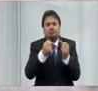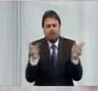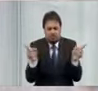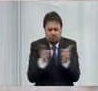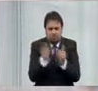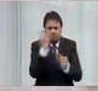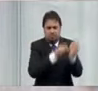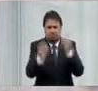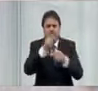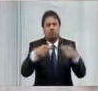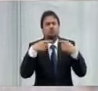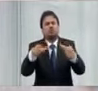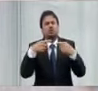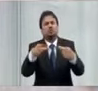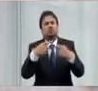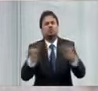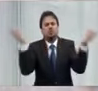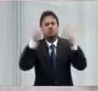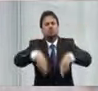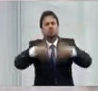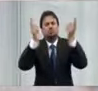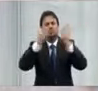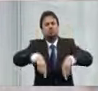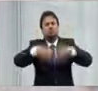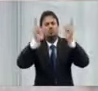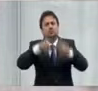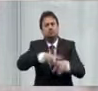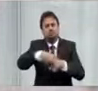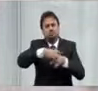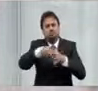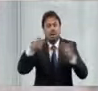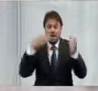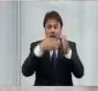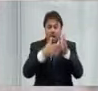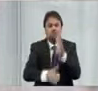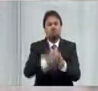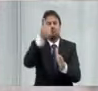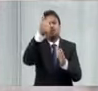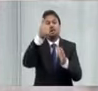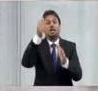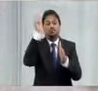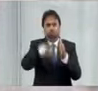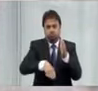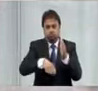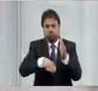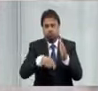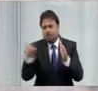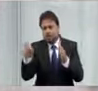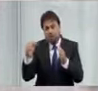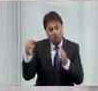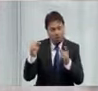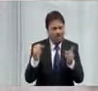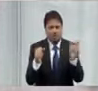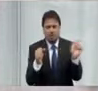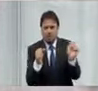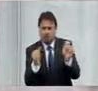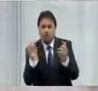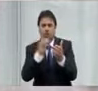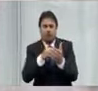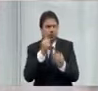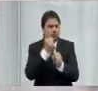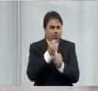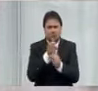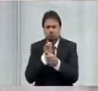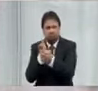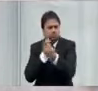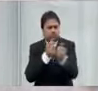بجلسات ماراثونية للجنة المالية النيابية وضعت فيها اليد على مكامن القوة والضعف بينما هو تشغيلي